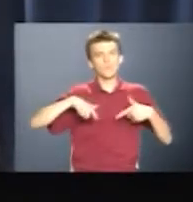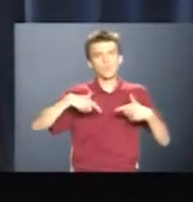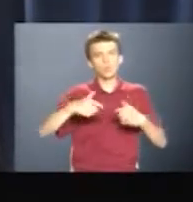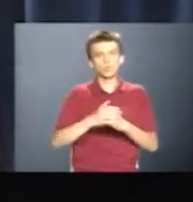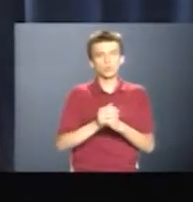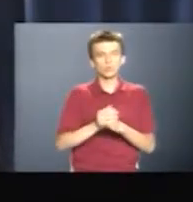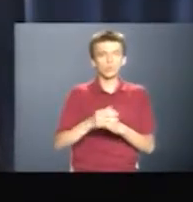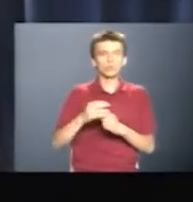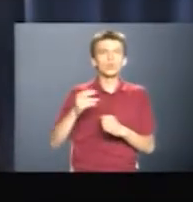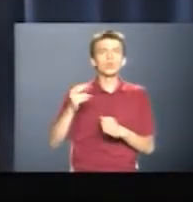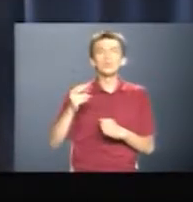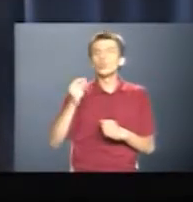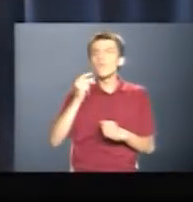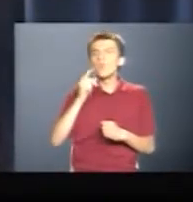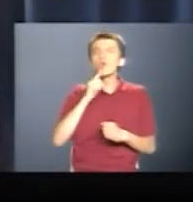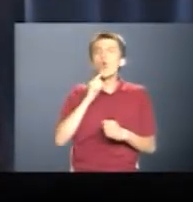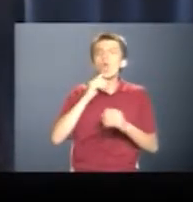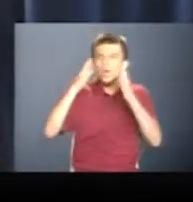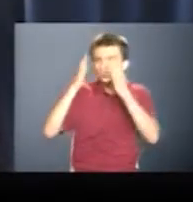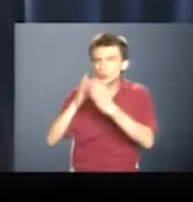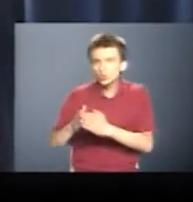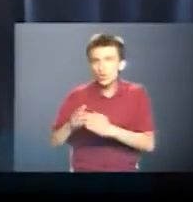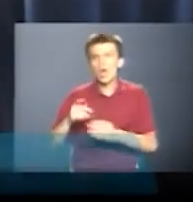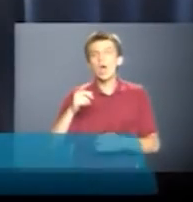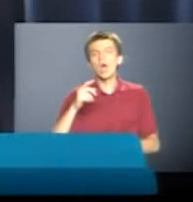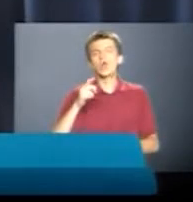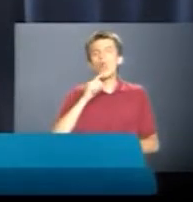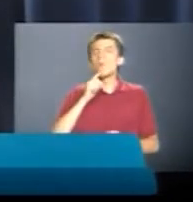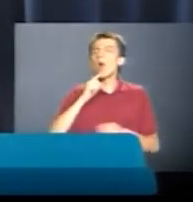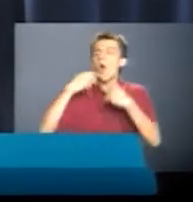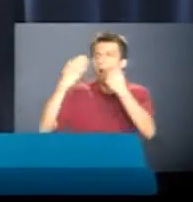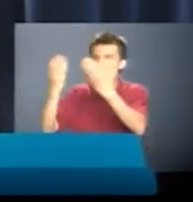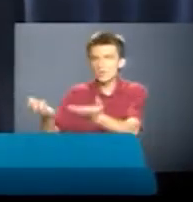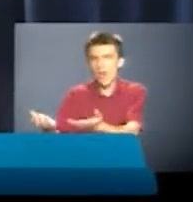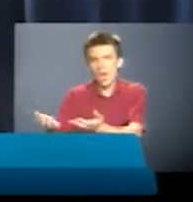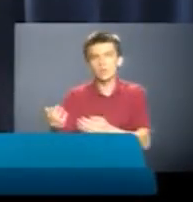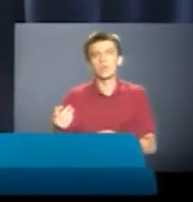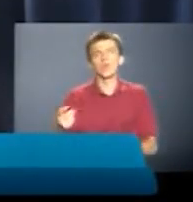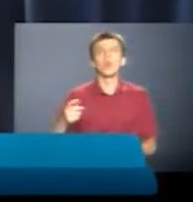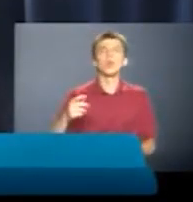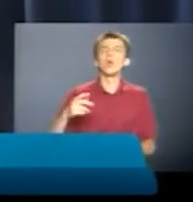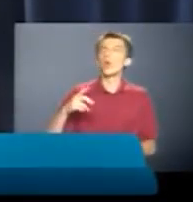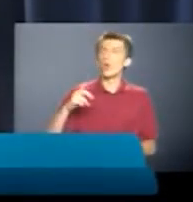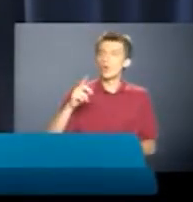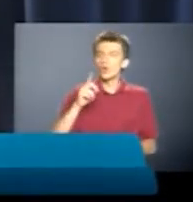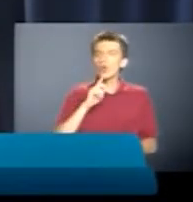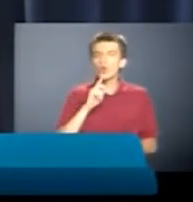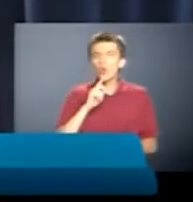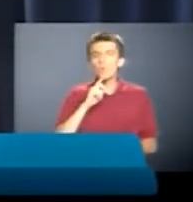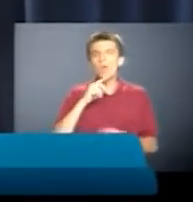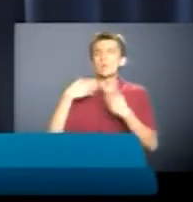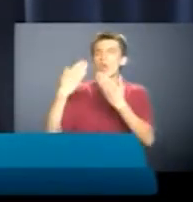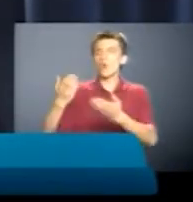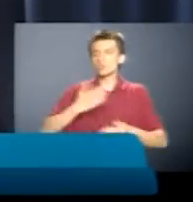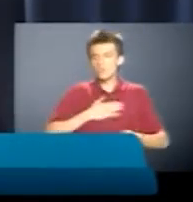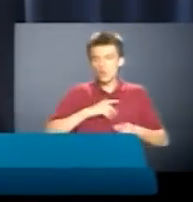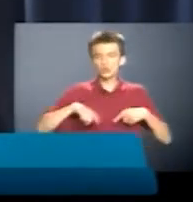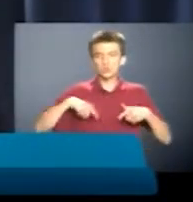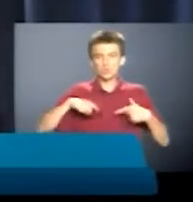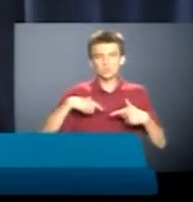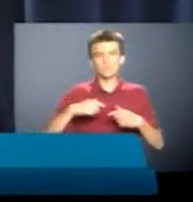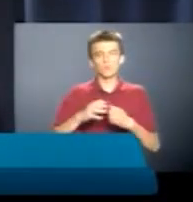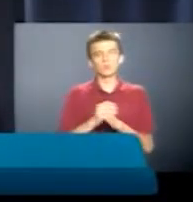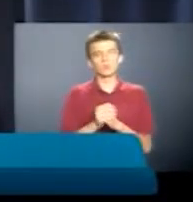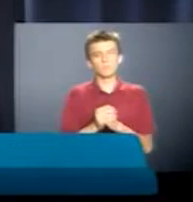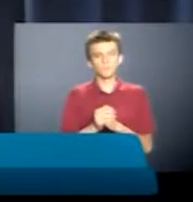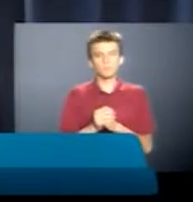Čovjek kome se podređuje, čovjek kome je odan, čovjek kome je svoj život dao i